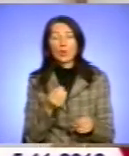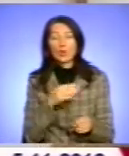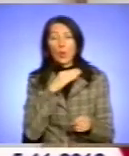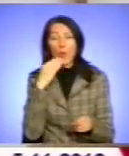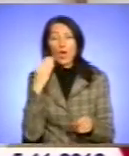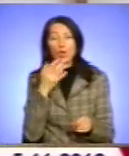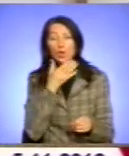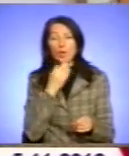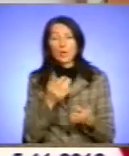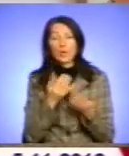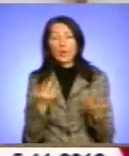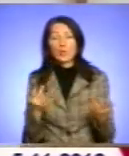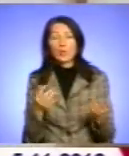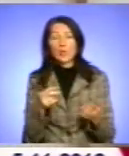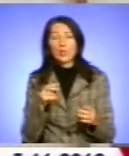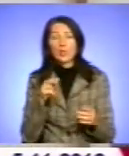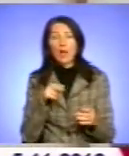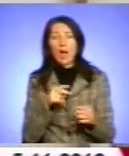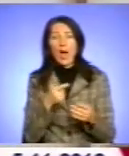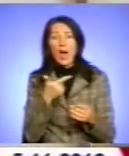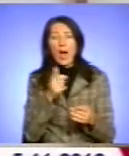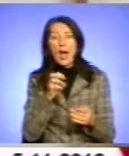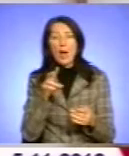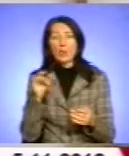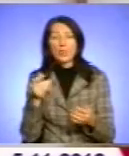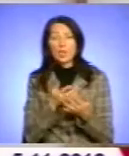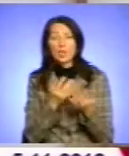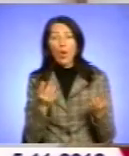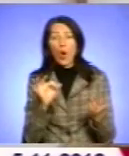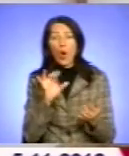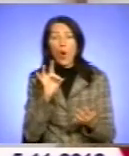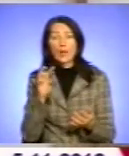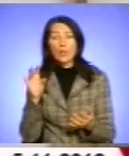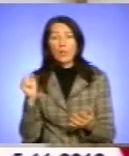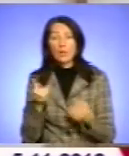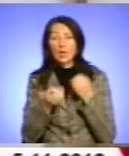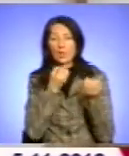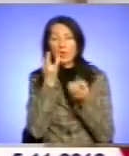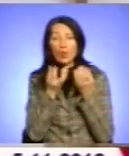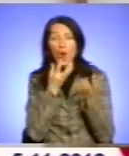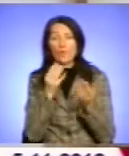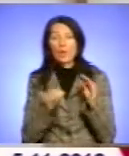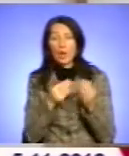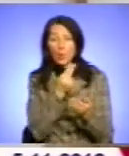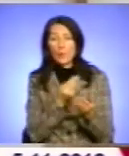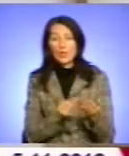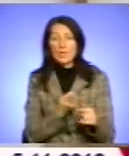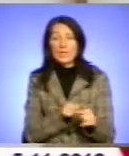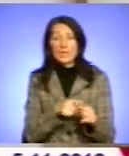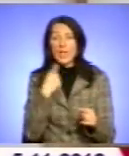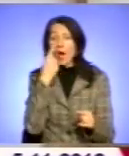на орнаментах геометричних, і квітково-рослинних композицій. Але це образи